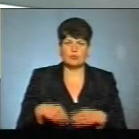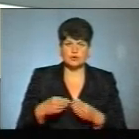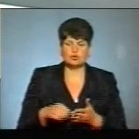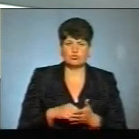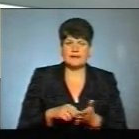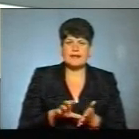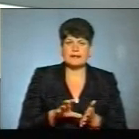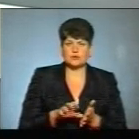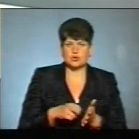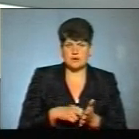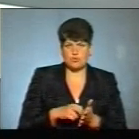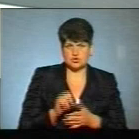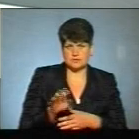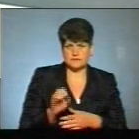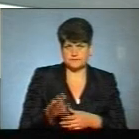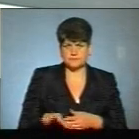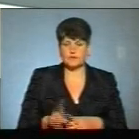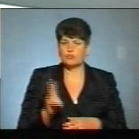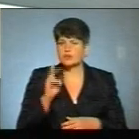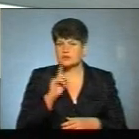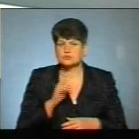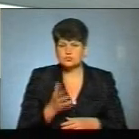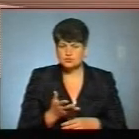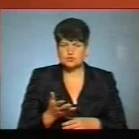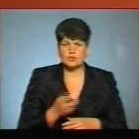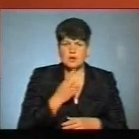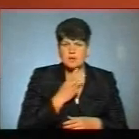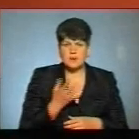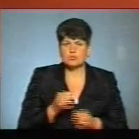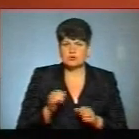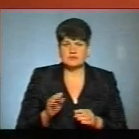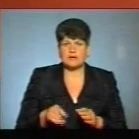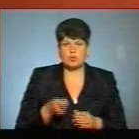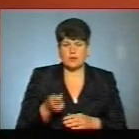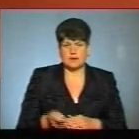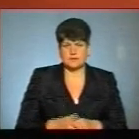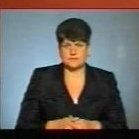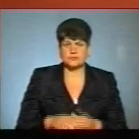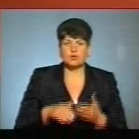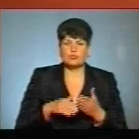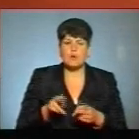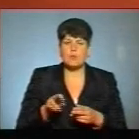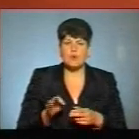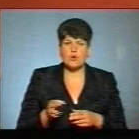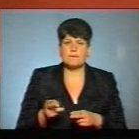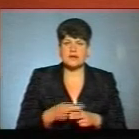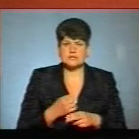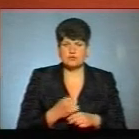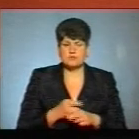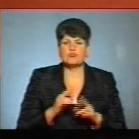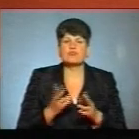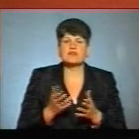зручно, як хто, ну, бачить можливість, як може, так подає. Допомога по безробіттю, у яких випадках